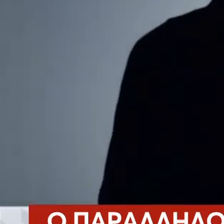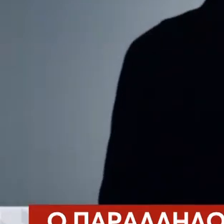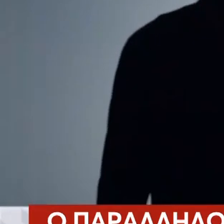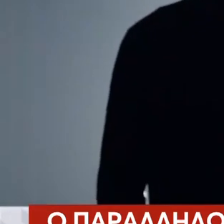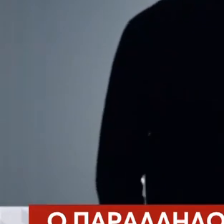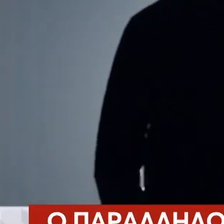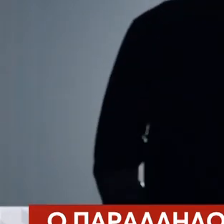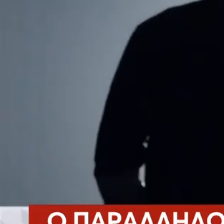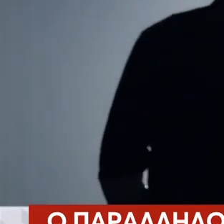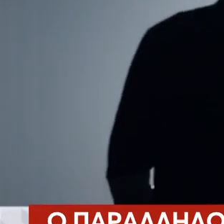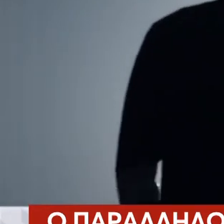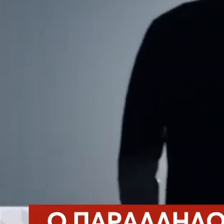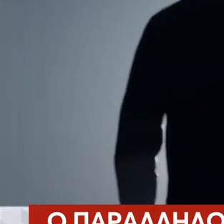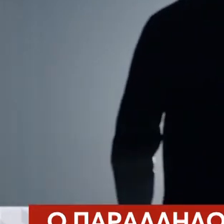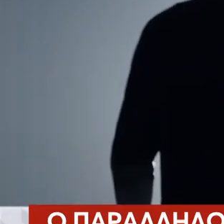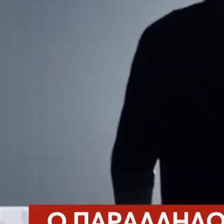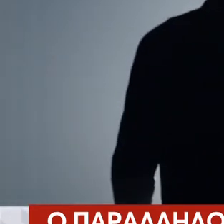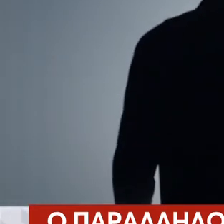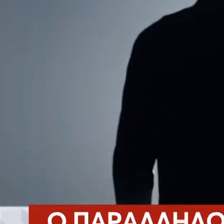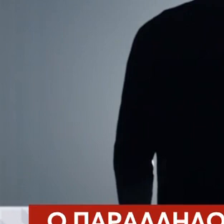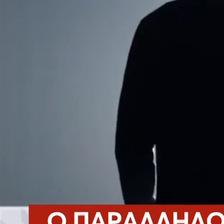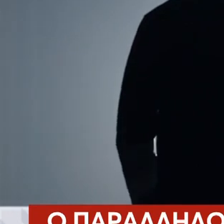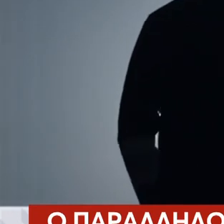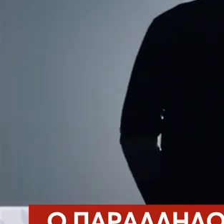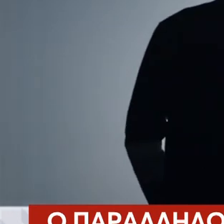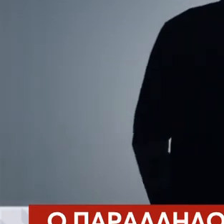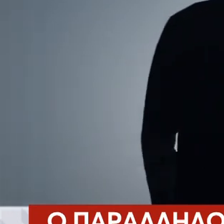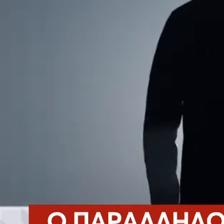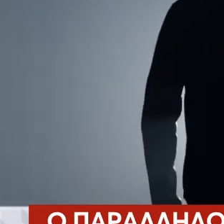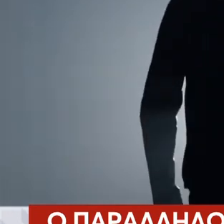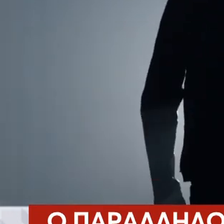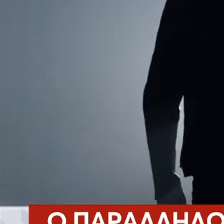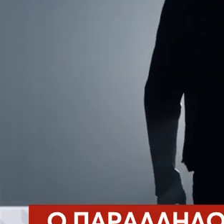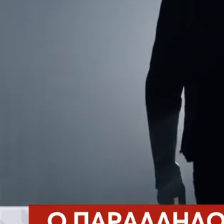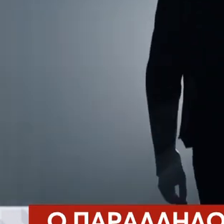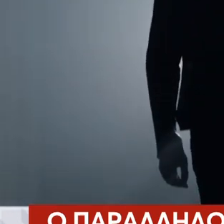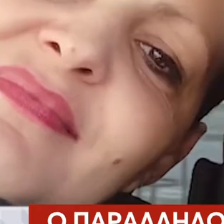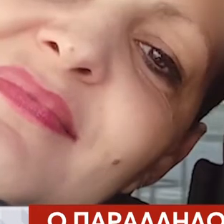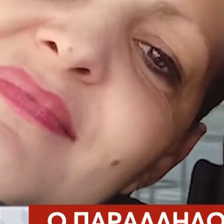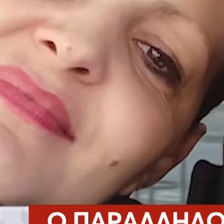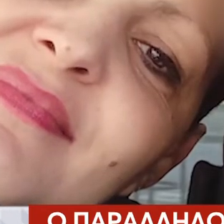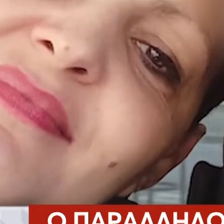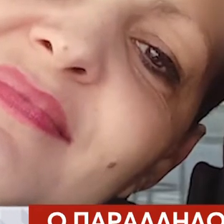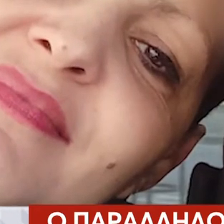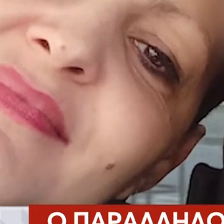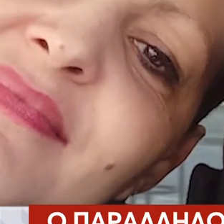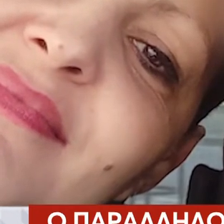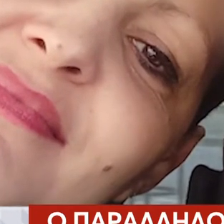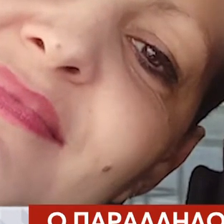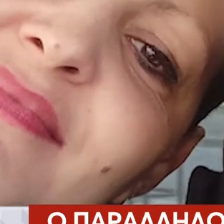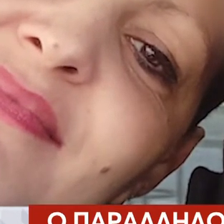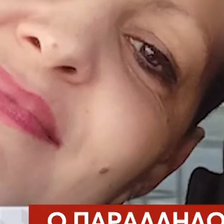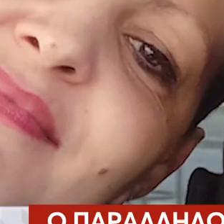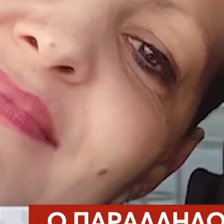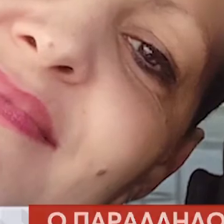από μένα, από το σπίτι, το σταυρό του μεγάλου του γιού μου το έκλεψε. Αυτός πιστεύω ότι έψαχνε